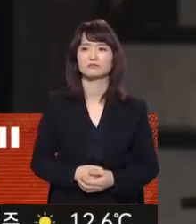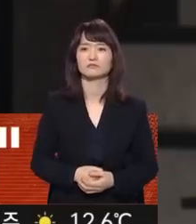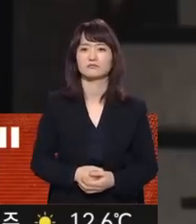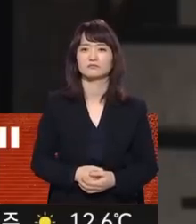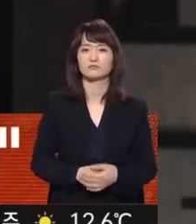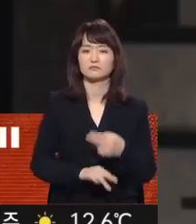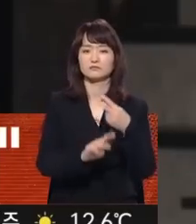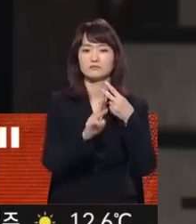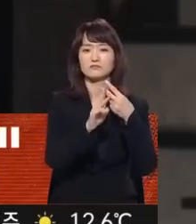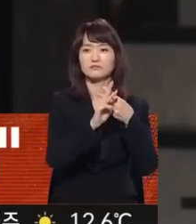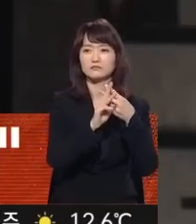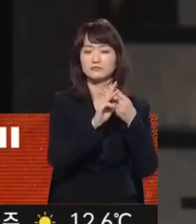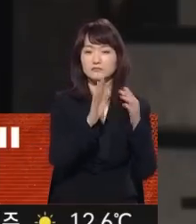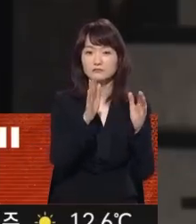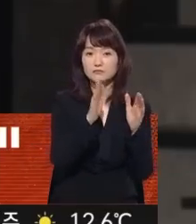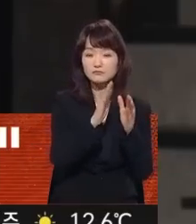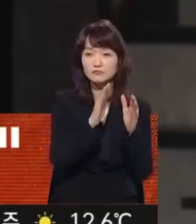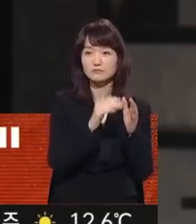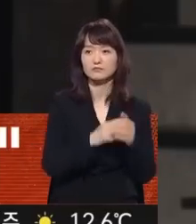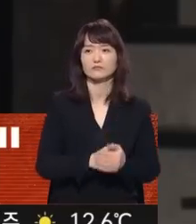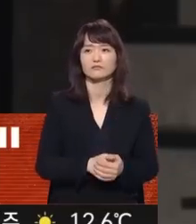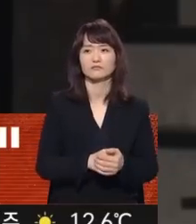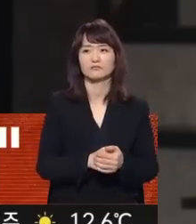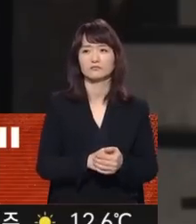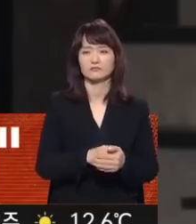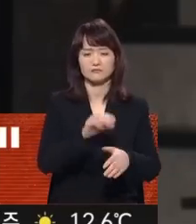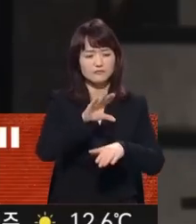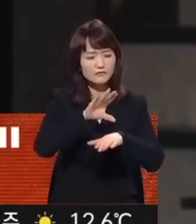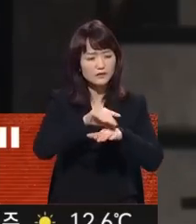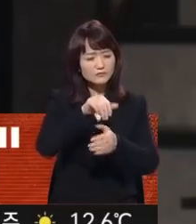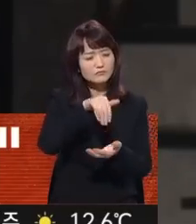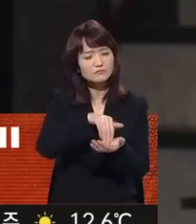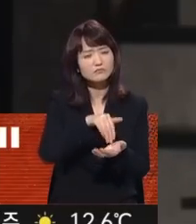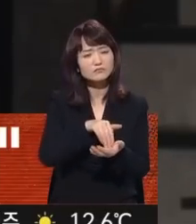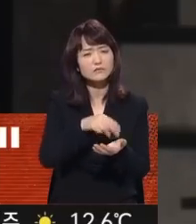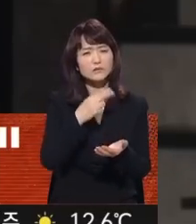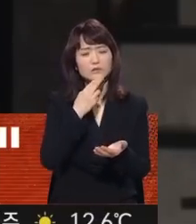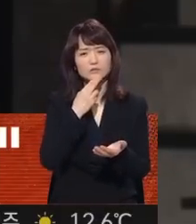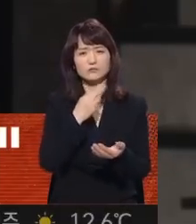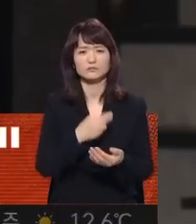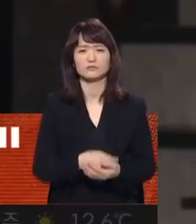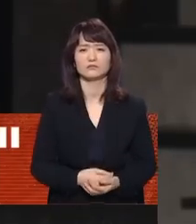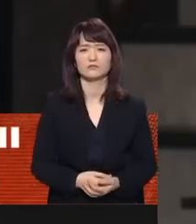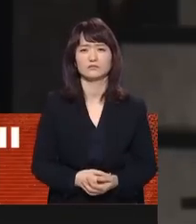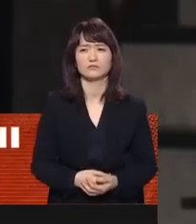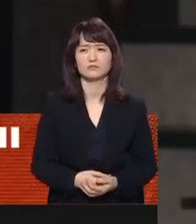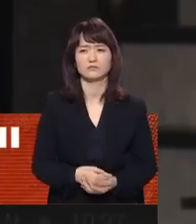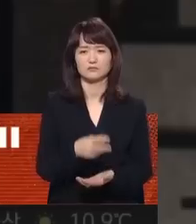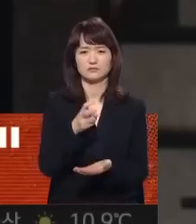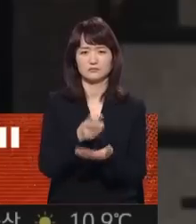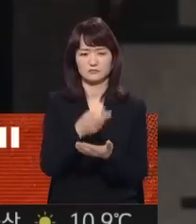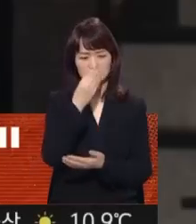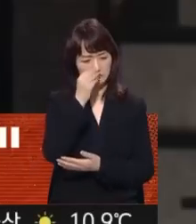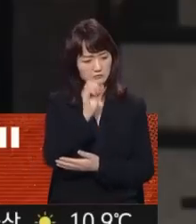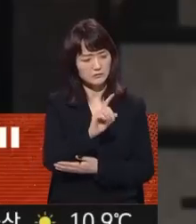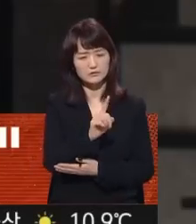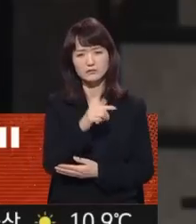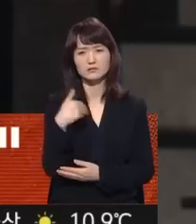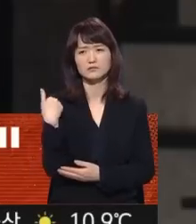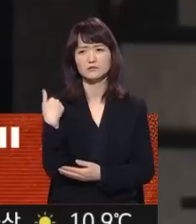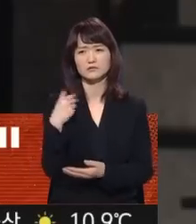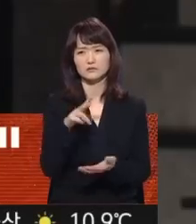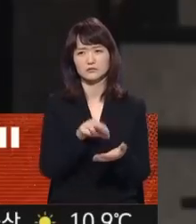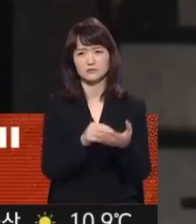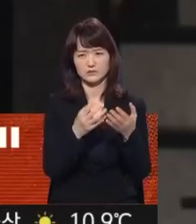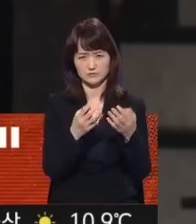오히려 생중계했다는 거면 반성 의지가 전혀 없고 자석을 전혀 안 하고 있네요 이렇게 법을 무시하는지는 몰라도 참